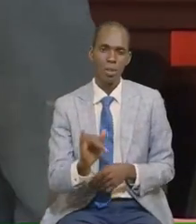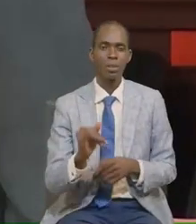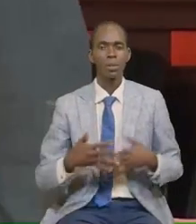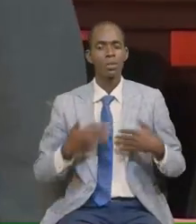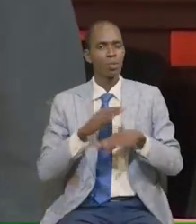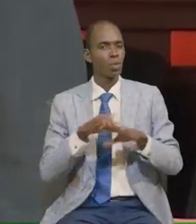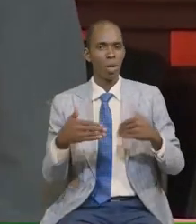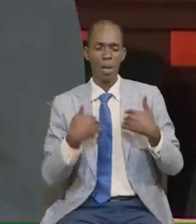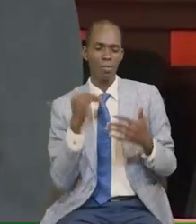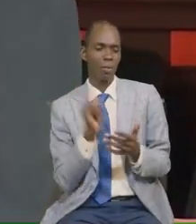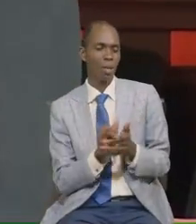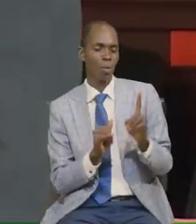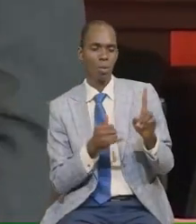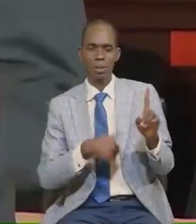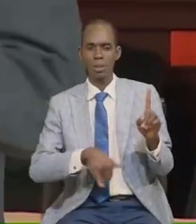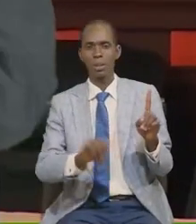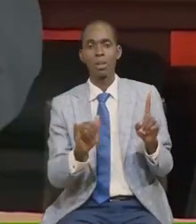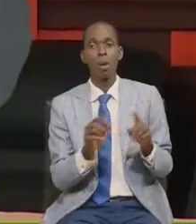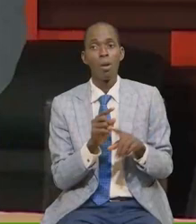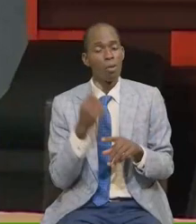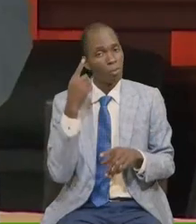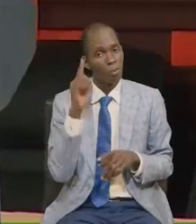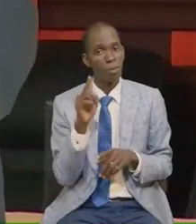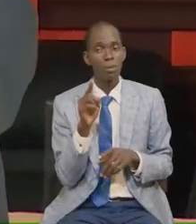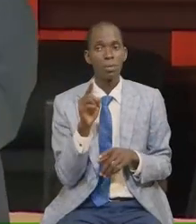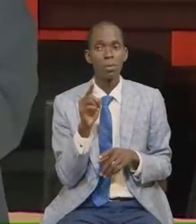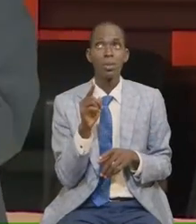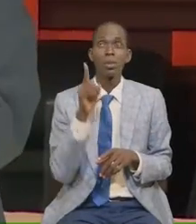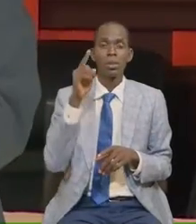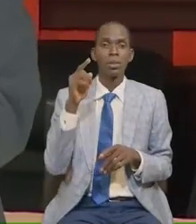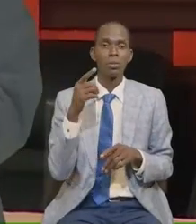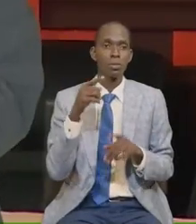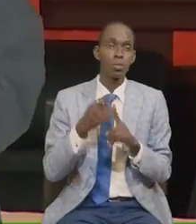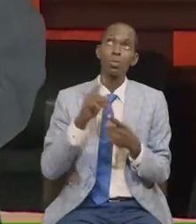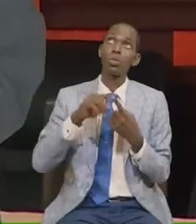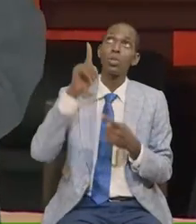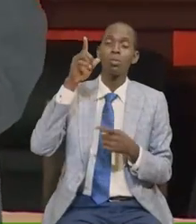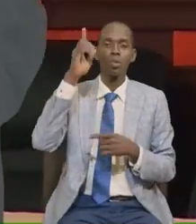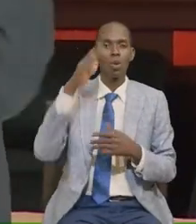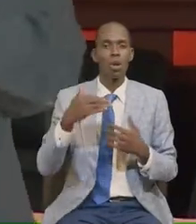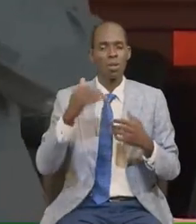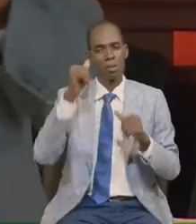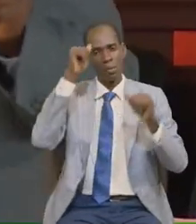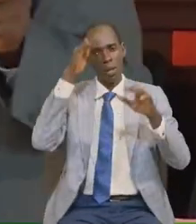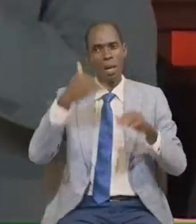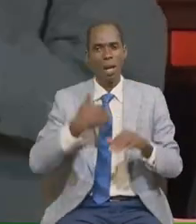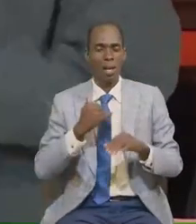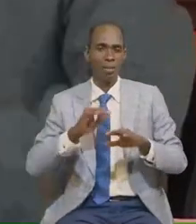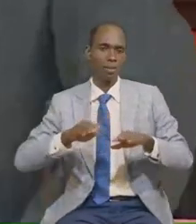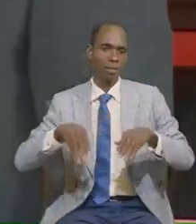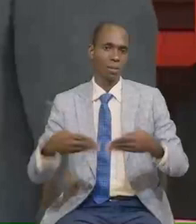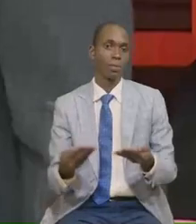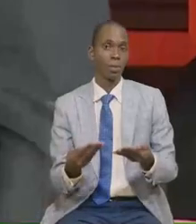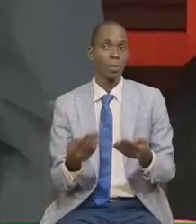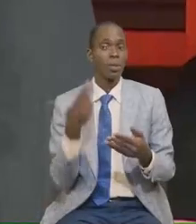mais quand c'est lui que Dieu le Père a marqué de son seau c'est après cela ils ont posé la question